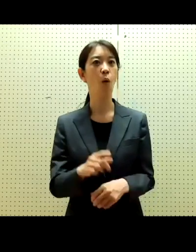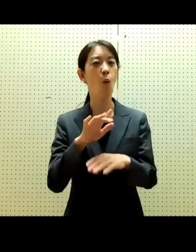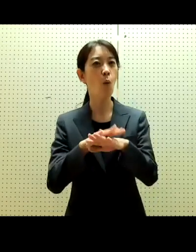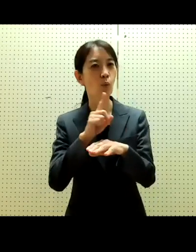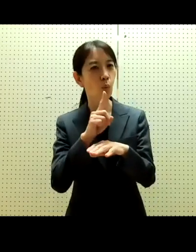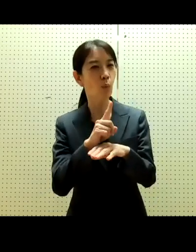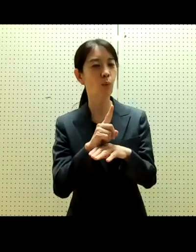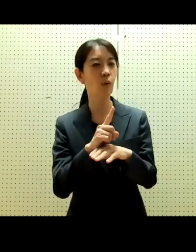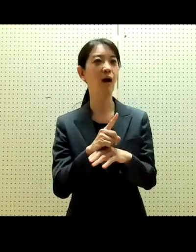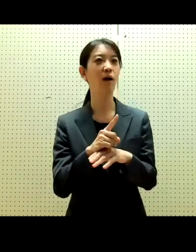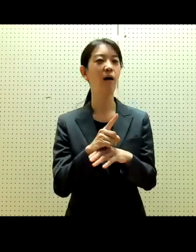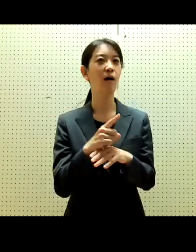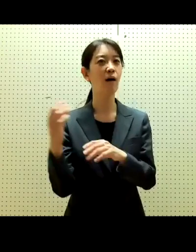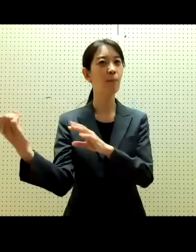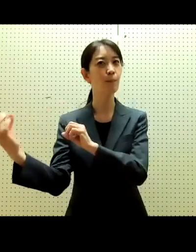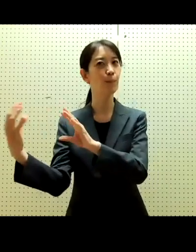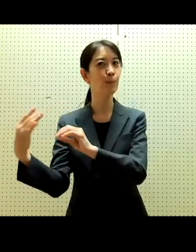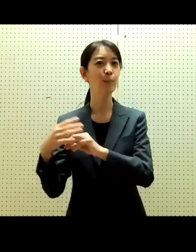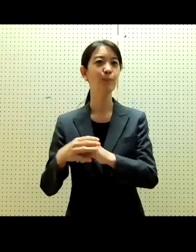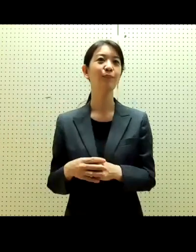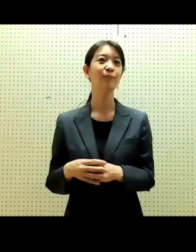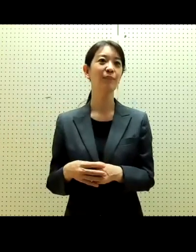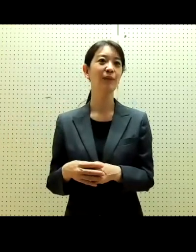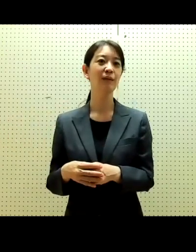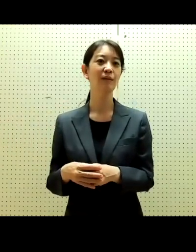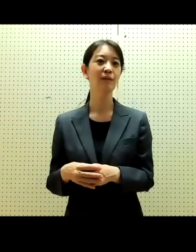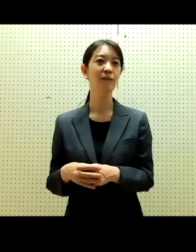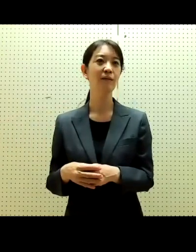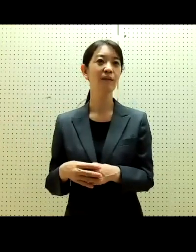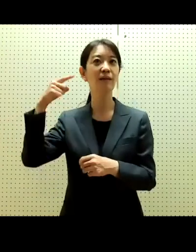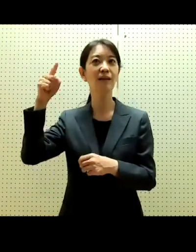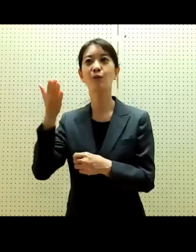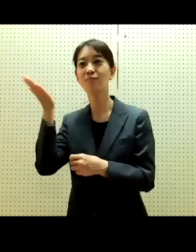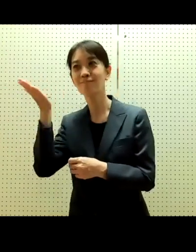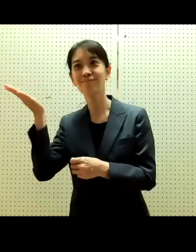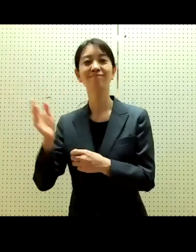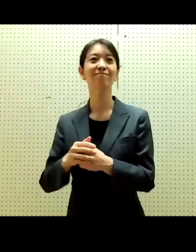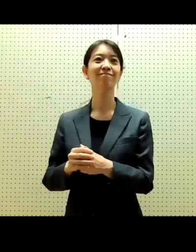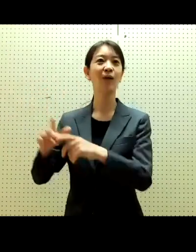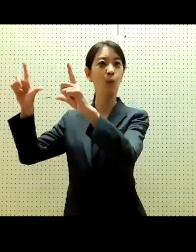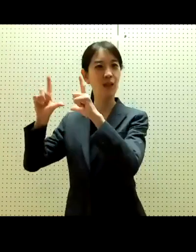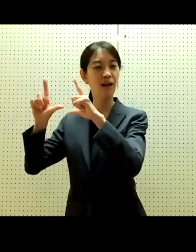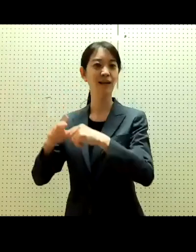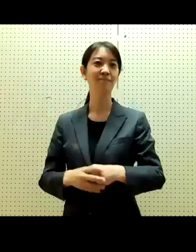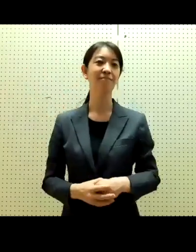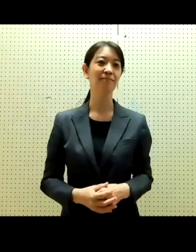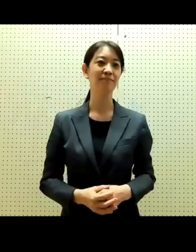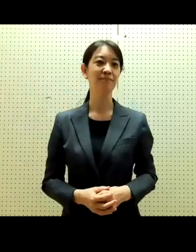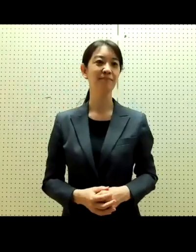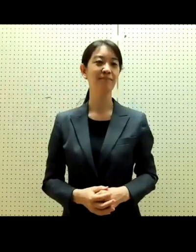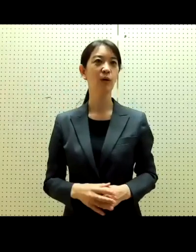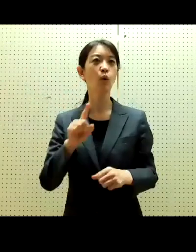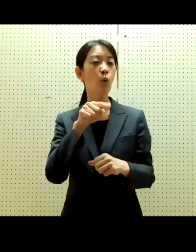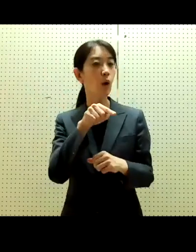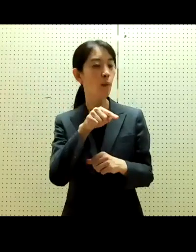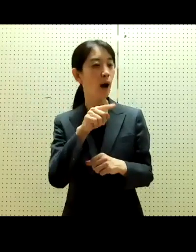です。 パワーポイントじゃないから。コピペでいいんだ、コピペ。 そうね、コピペすれば いい。これはさ、なんで今日写真撮ってきたの？これ